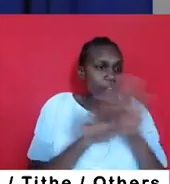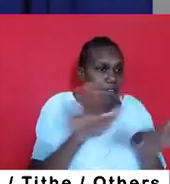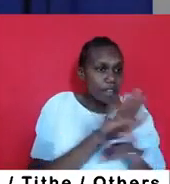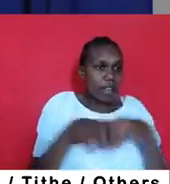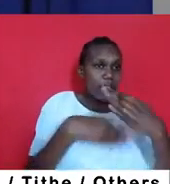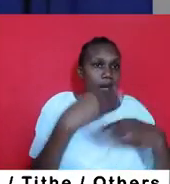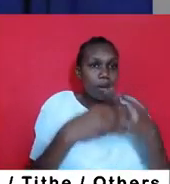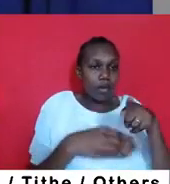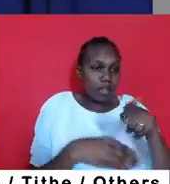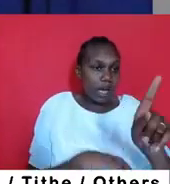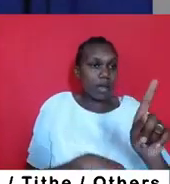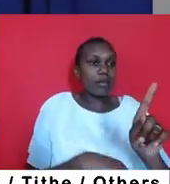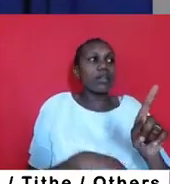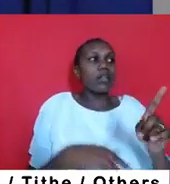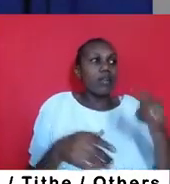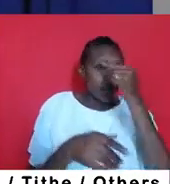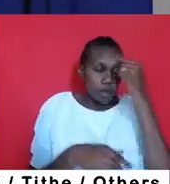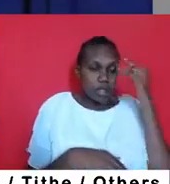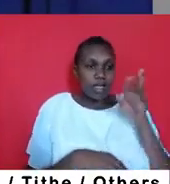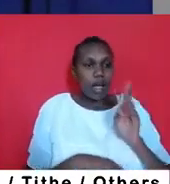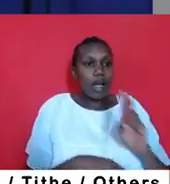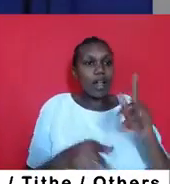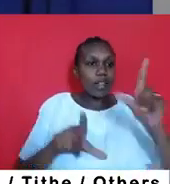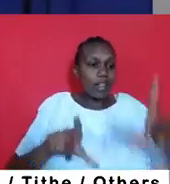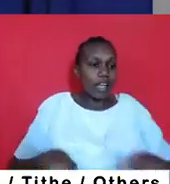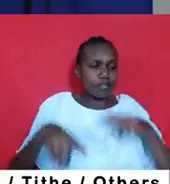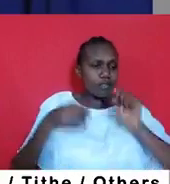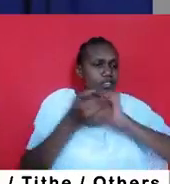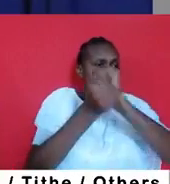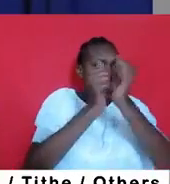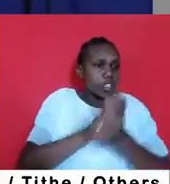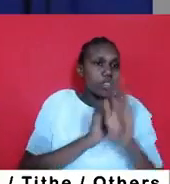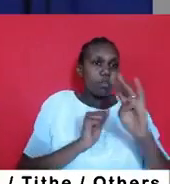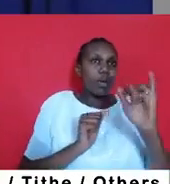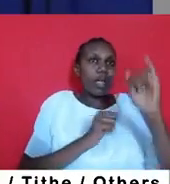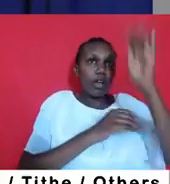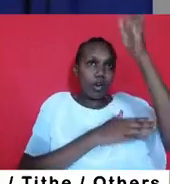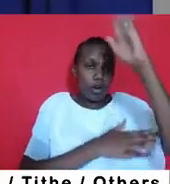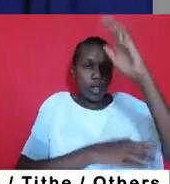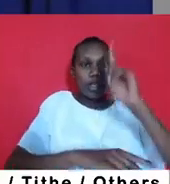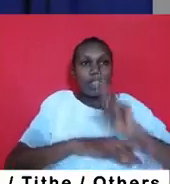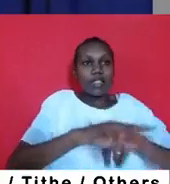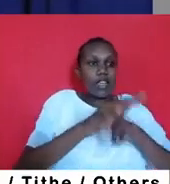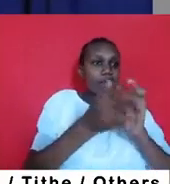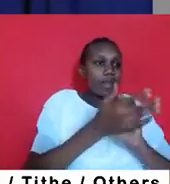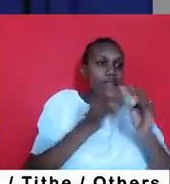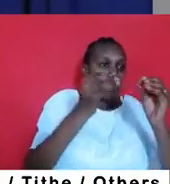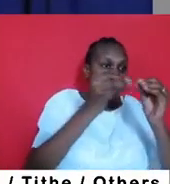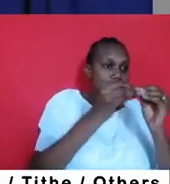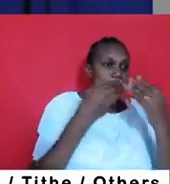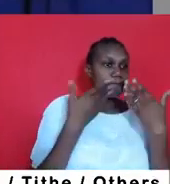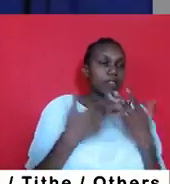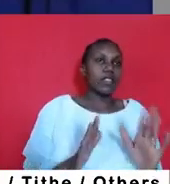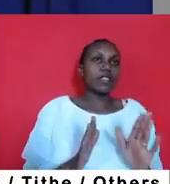zake. Sababu hiyo maisha yake ilibadilishwa na Mungu wakati walipatana na